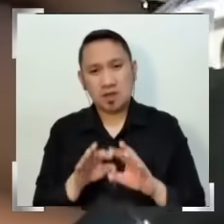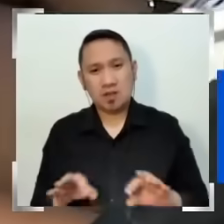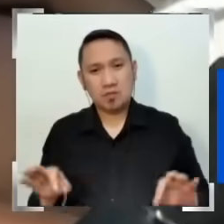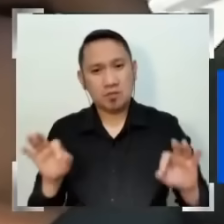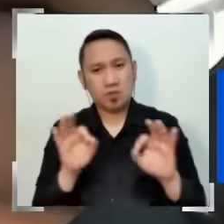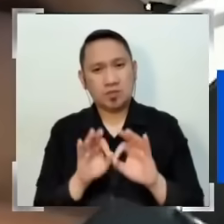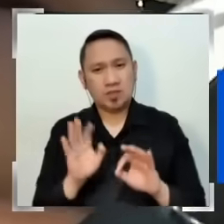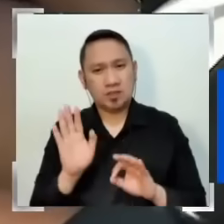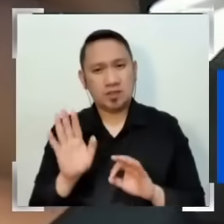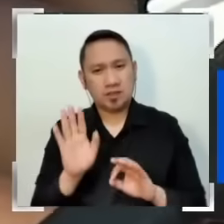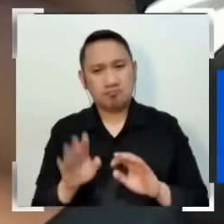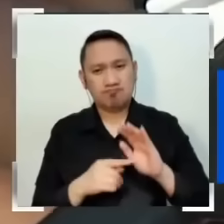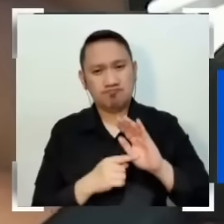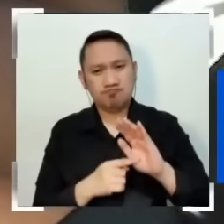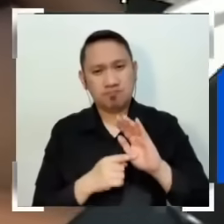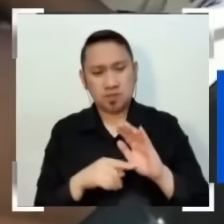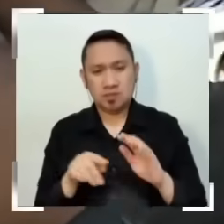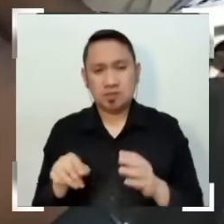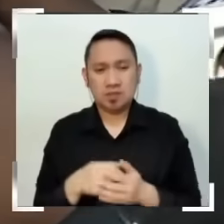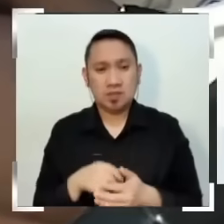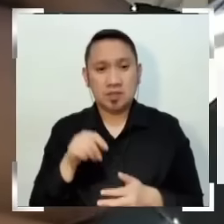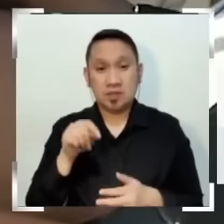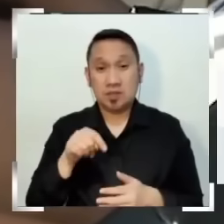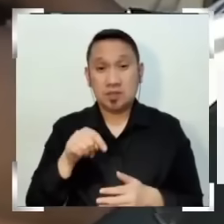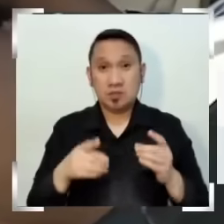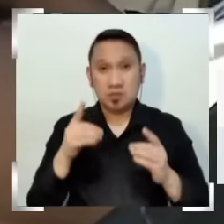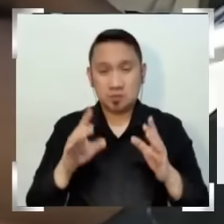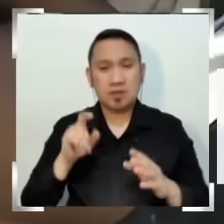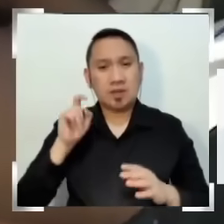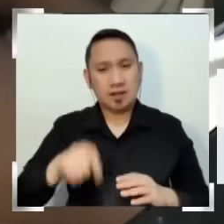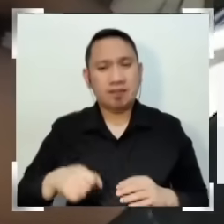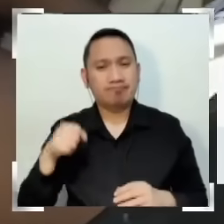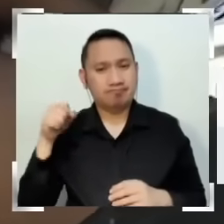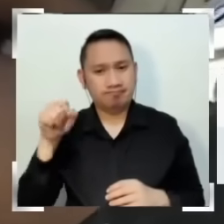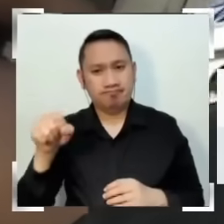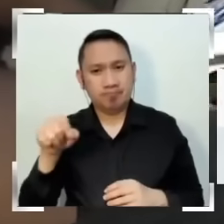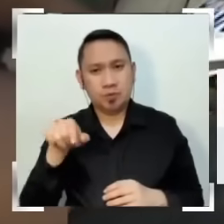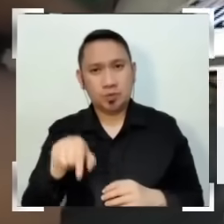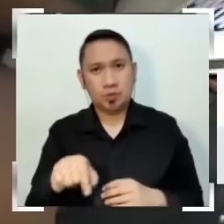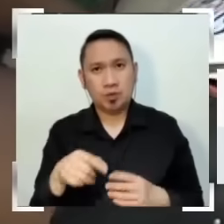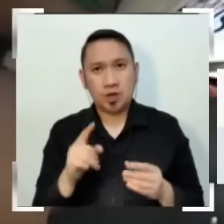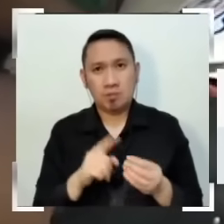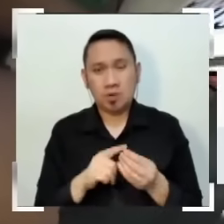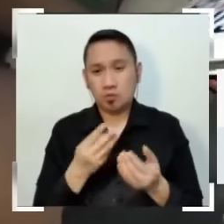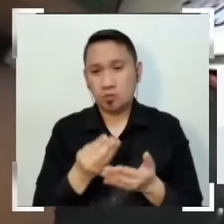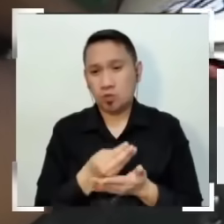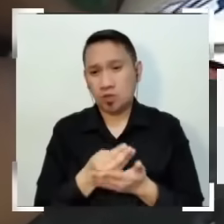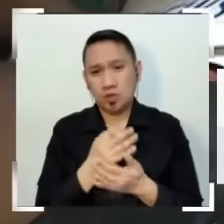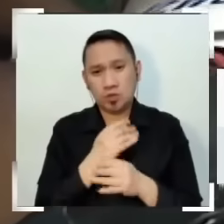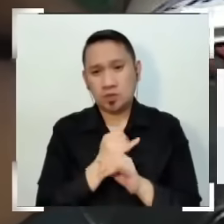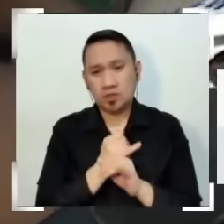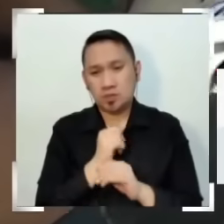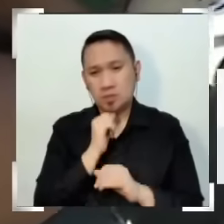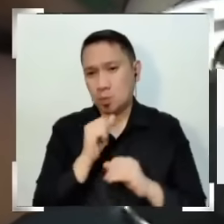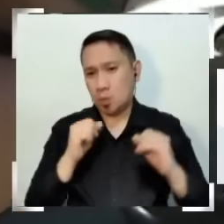mga tsuper na para itong ipaglaban natin talaga itong modernity ito na ito. Para hindi